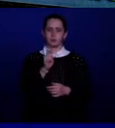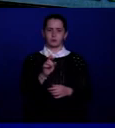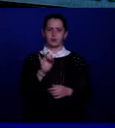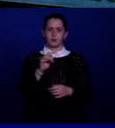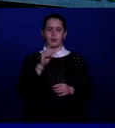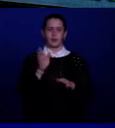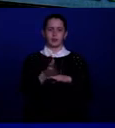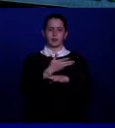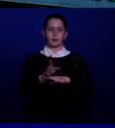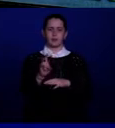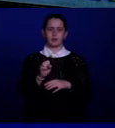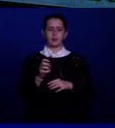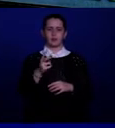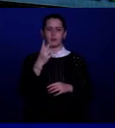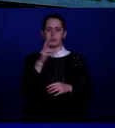столбика.